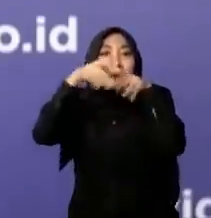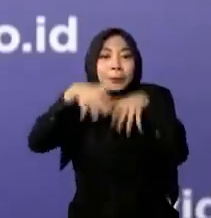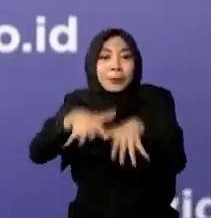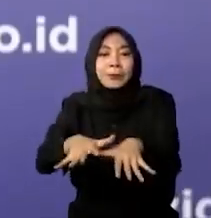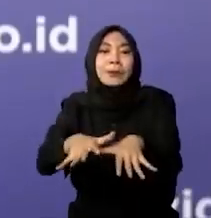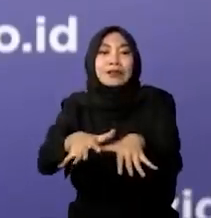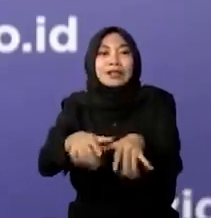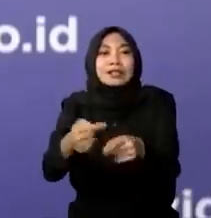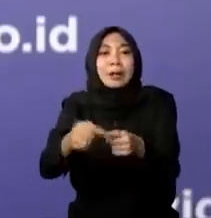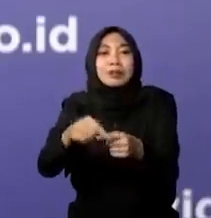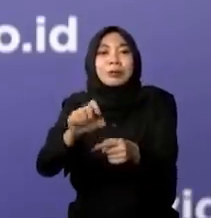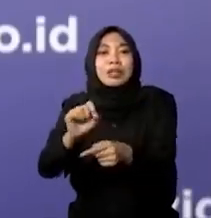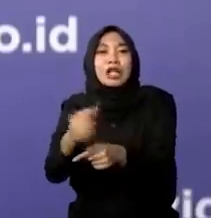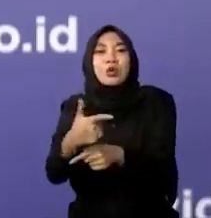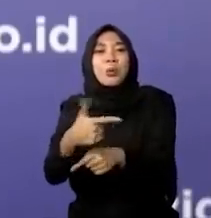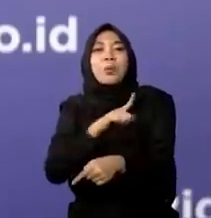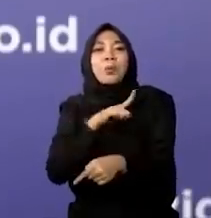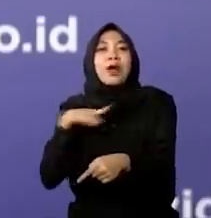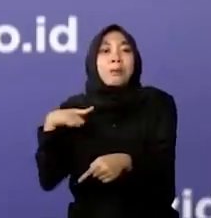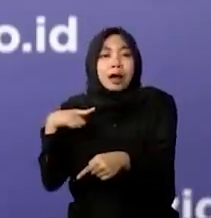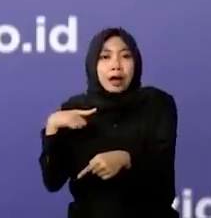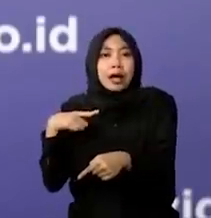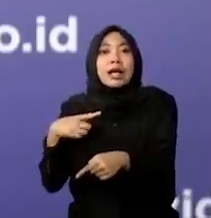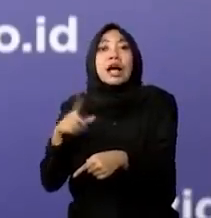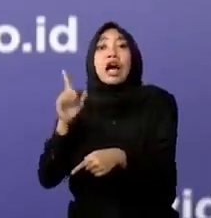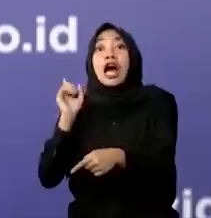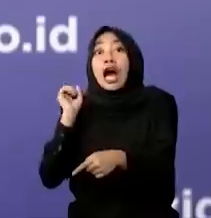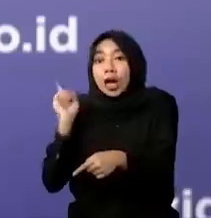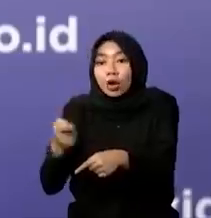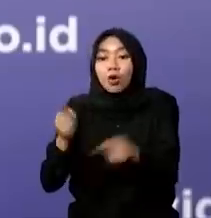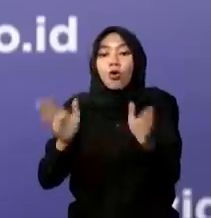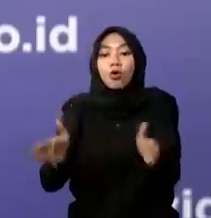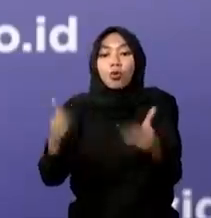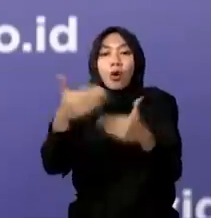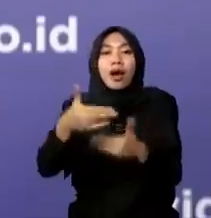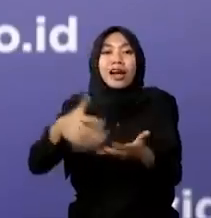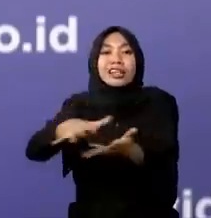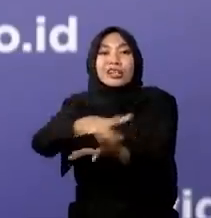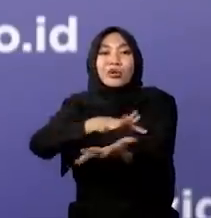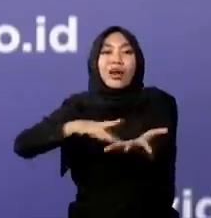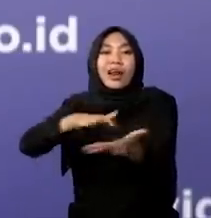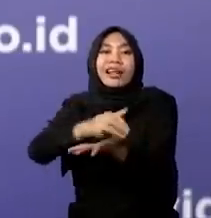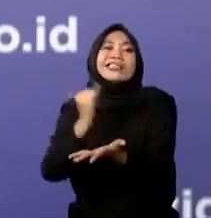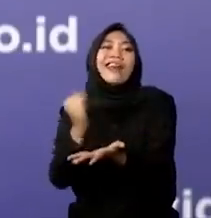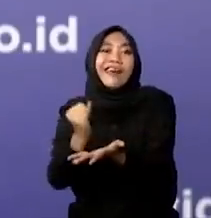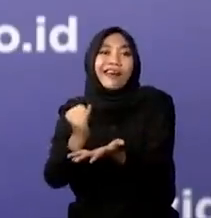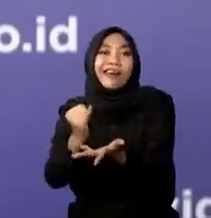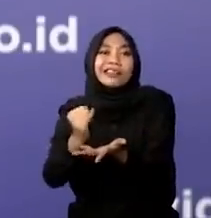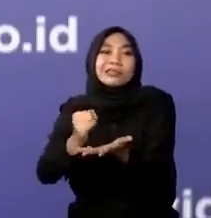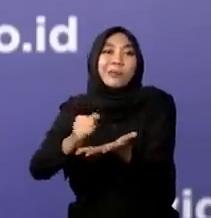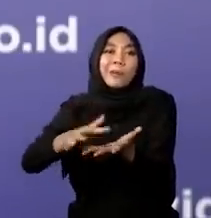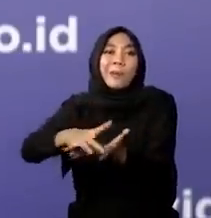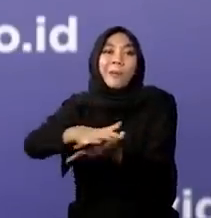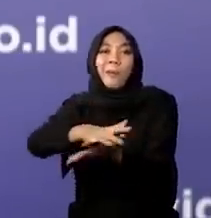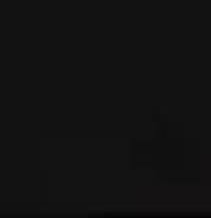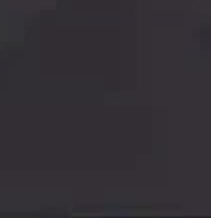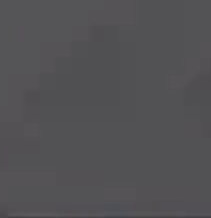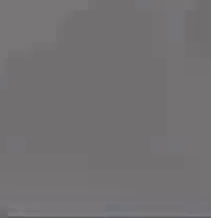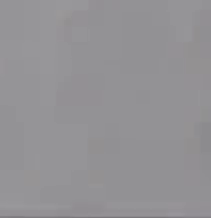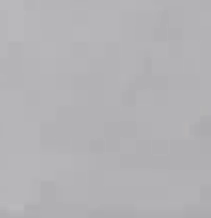suatu ruangan manakala ruangan tersebut sirkulasi udaranya tidak berjalan dengan